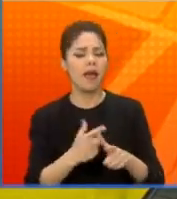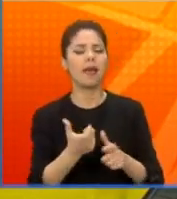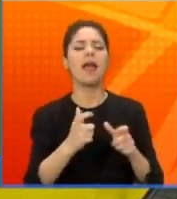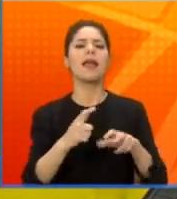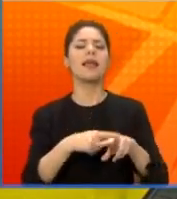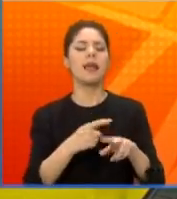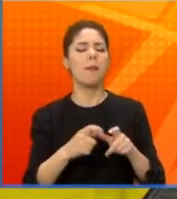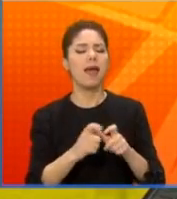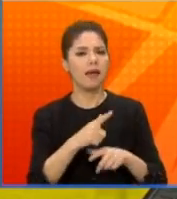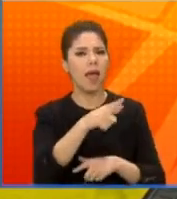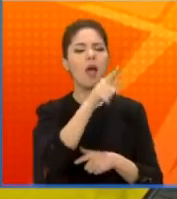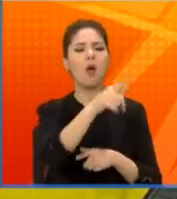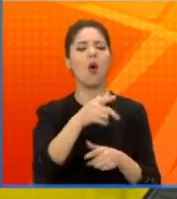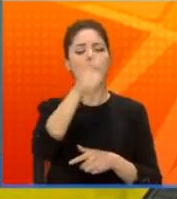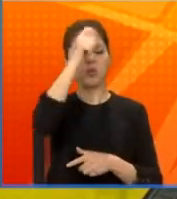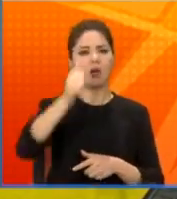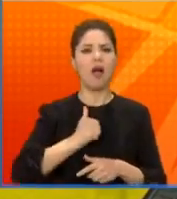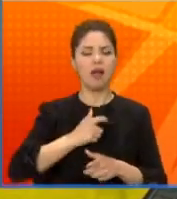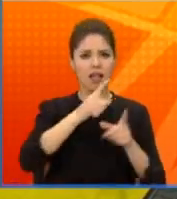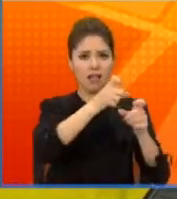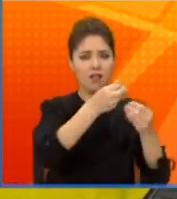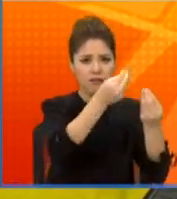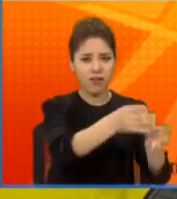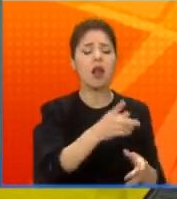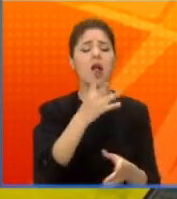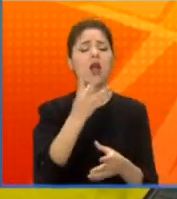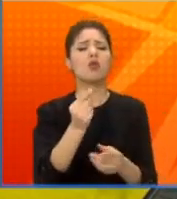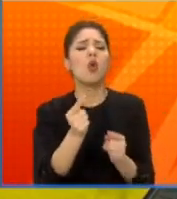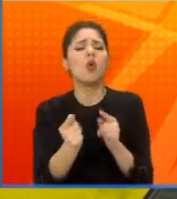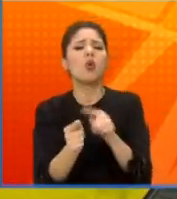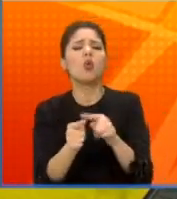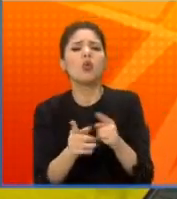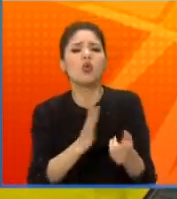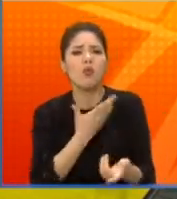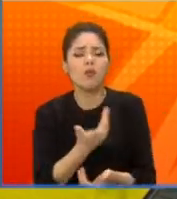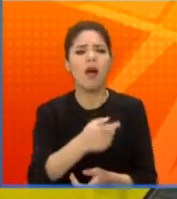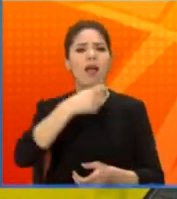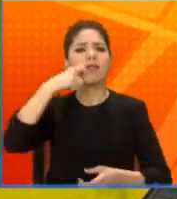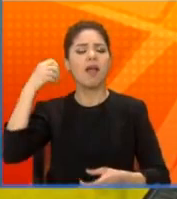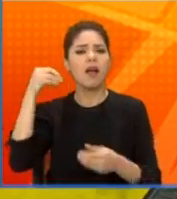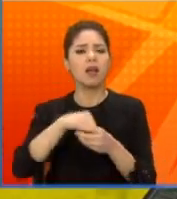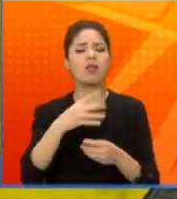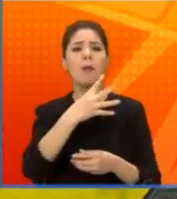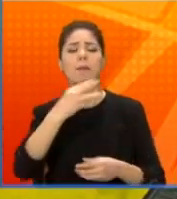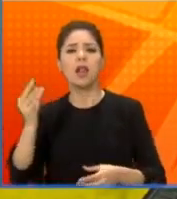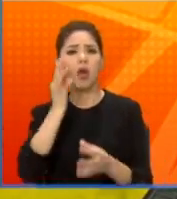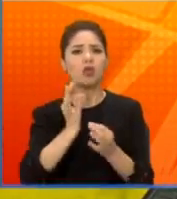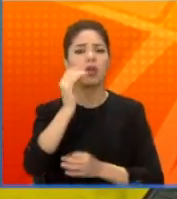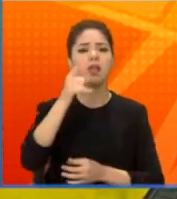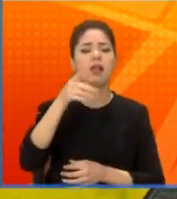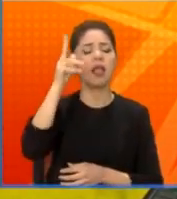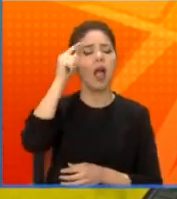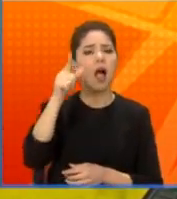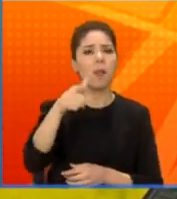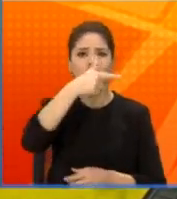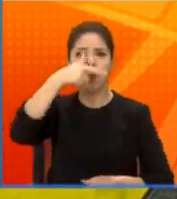PYD'ye, Mehmetçiğimize sıksınlar diye verilen onca kurşun. Sadece yakın tarihte milyonlarca insan Amerika'nın petrol